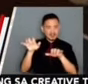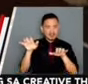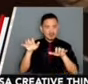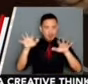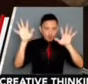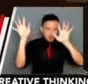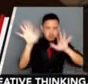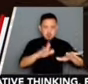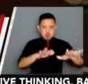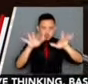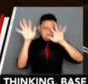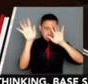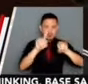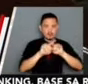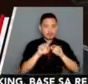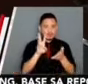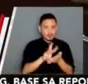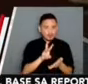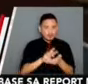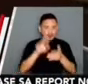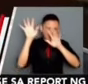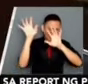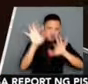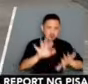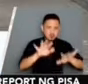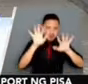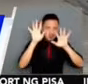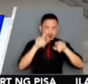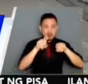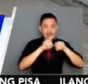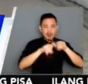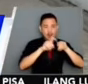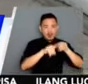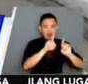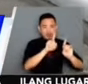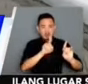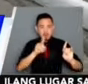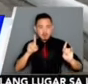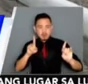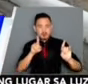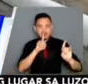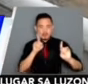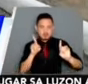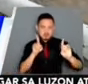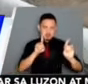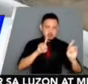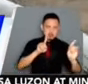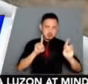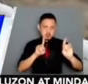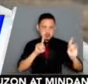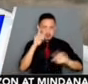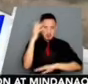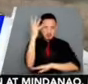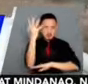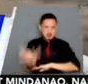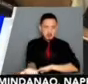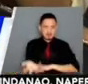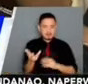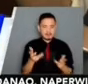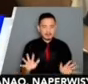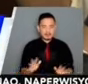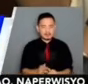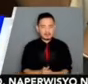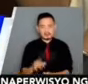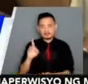were hit by heavy rains were interrupted kabilang daw sa mga pinagtutuunan ng pansin ng Department of Energy